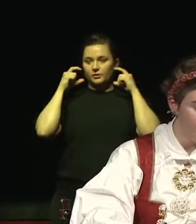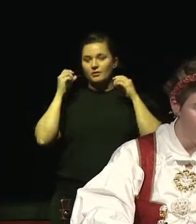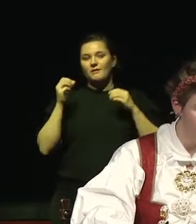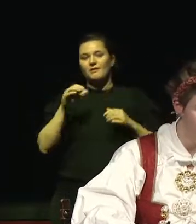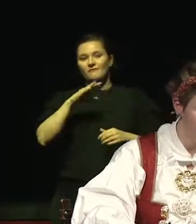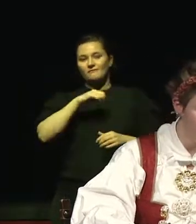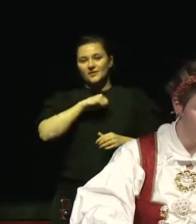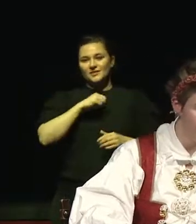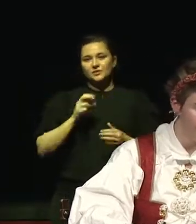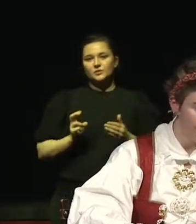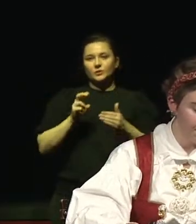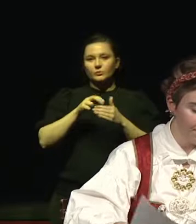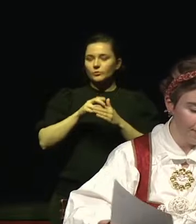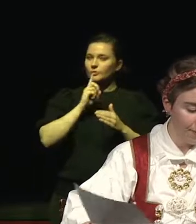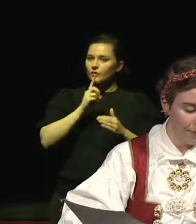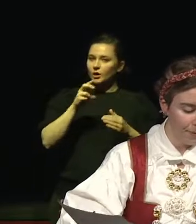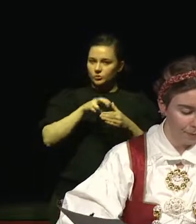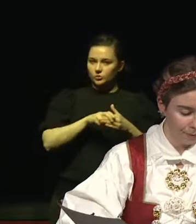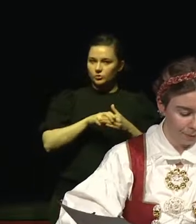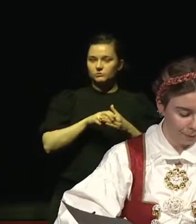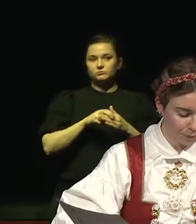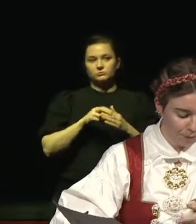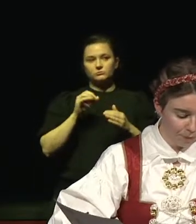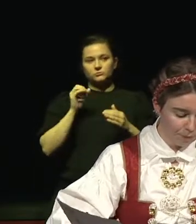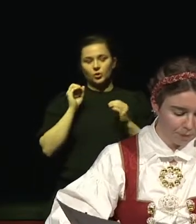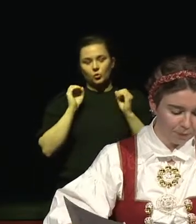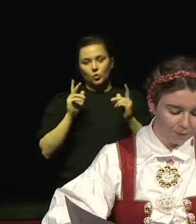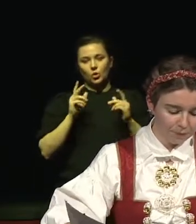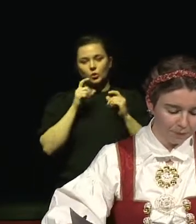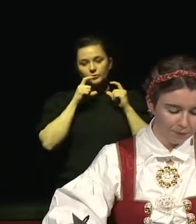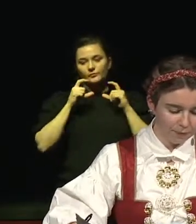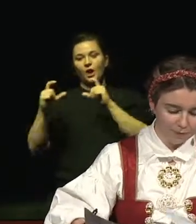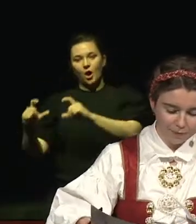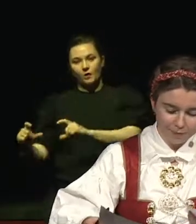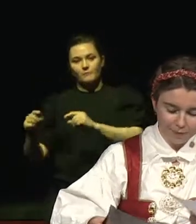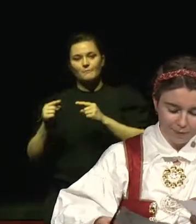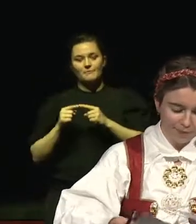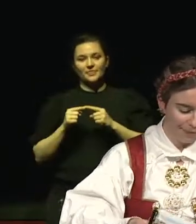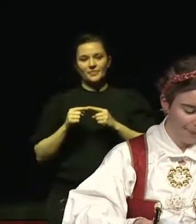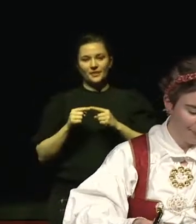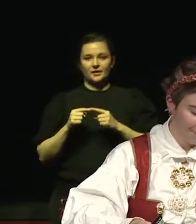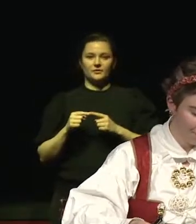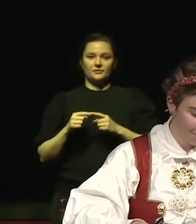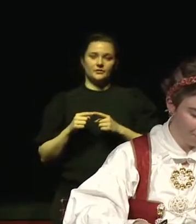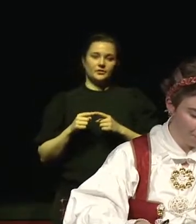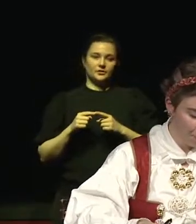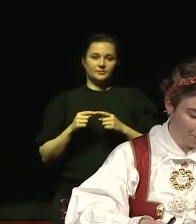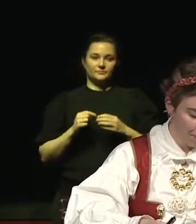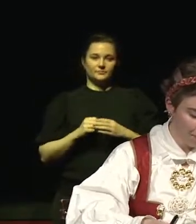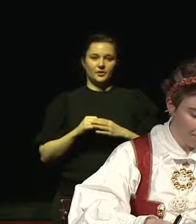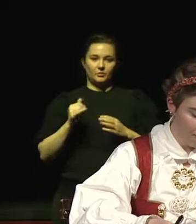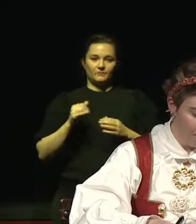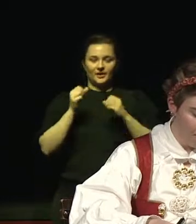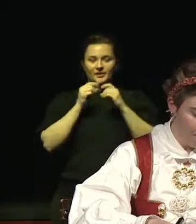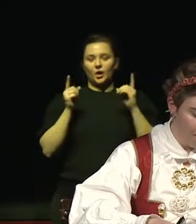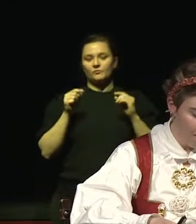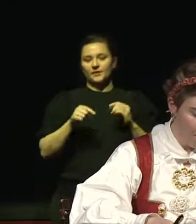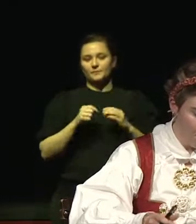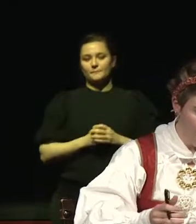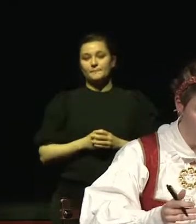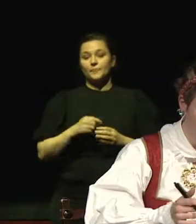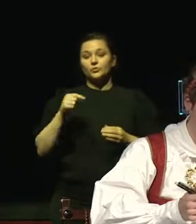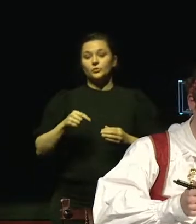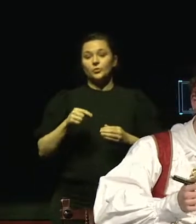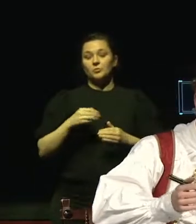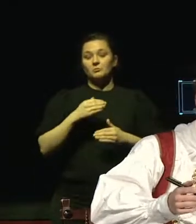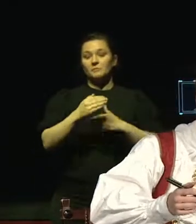lov å ta det av når dere kommer opp på talerstolen. Det jo kjekt å høre hva folk sier, men bare vær klar over det. Vi går da videre